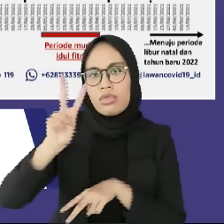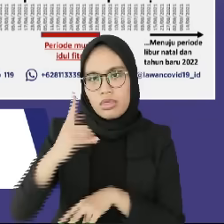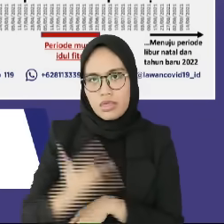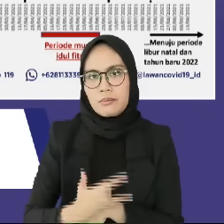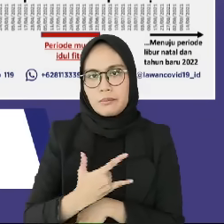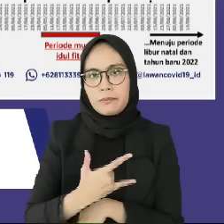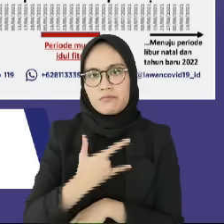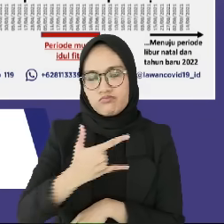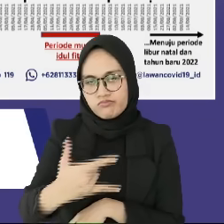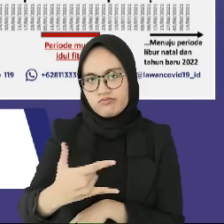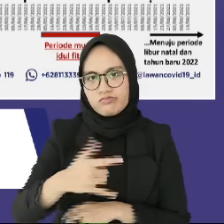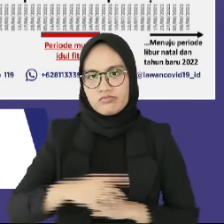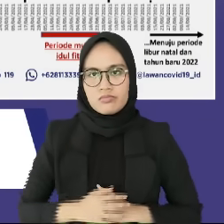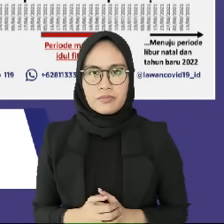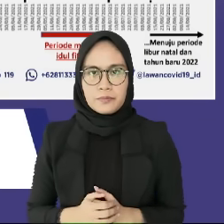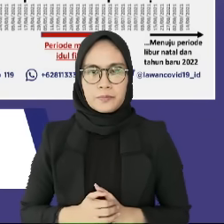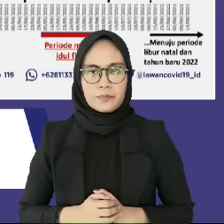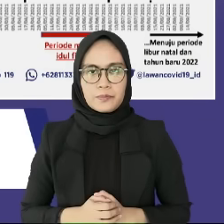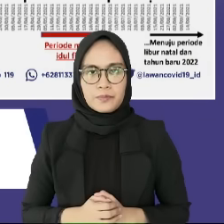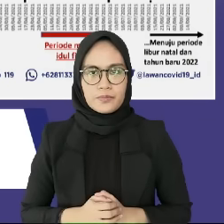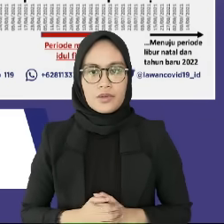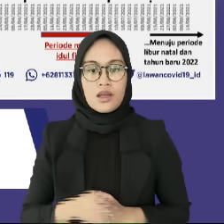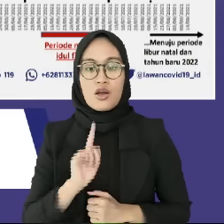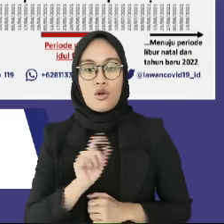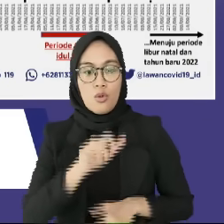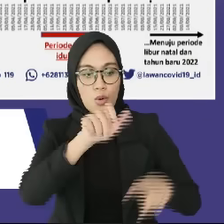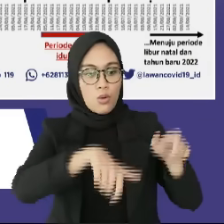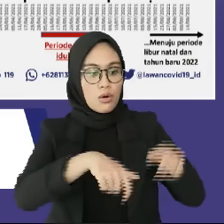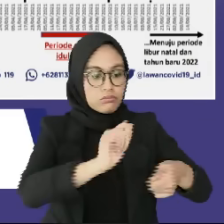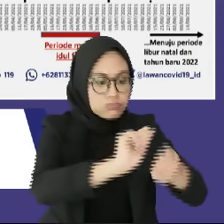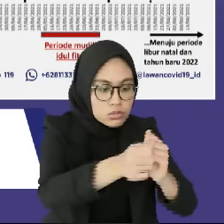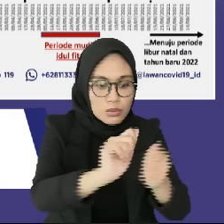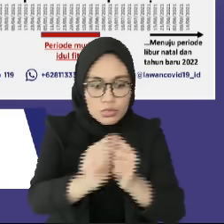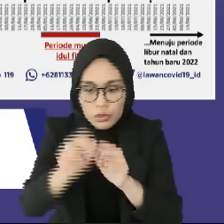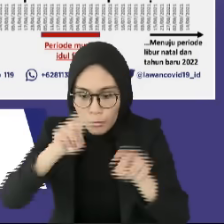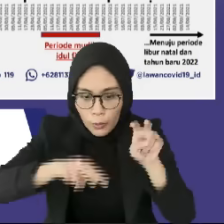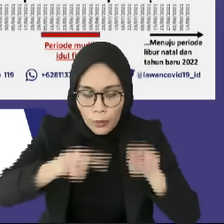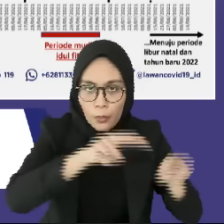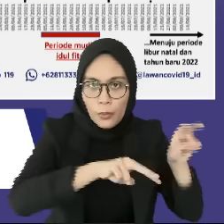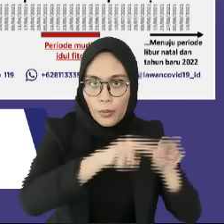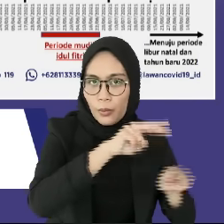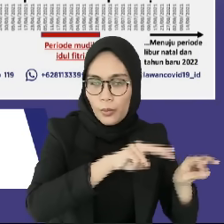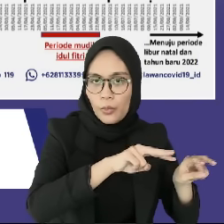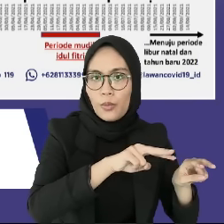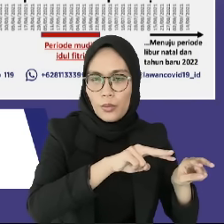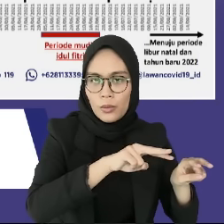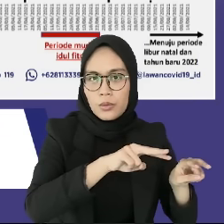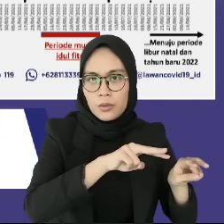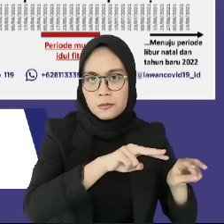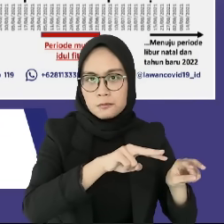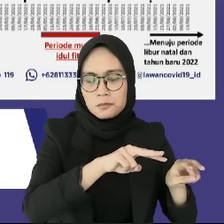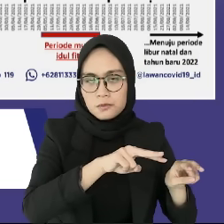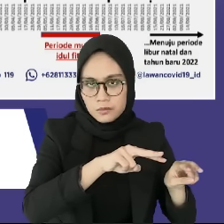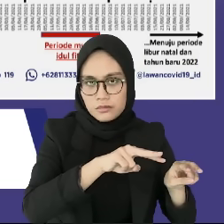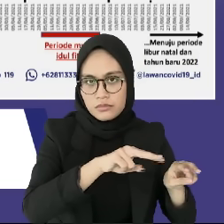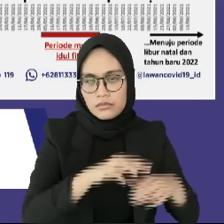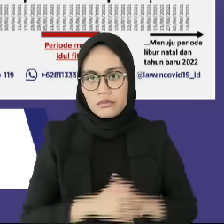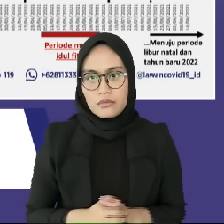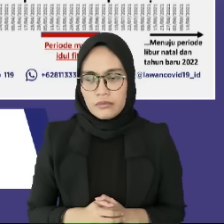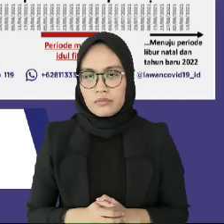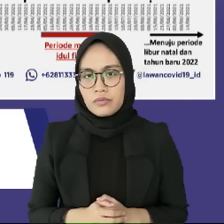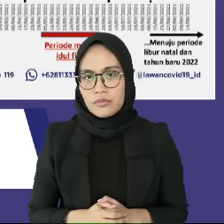orang. Dengan banyaknya orang yang diperiksa tersebut, kabar baiknya adalah orang yang positif atau